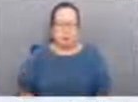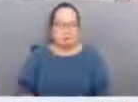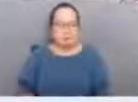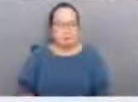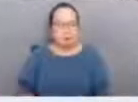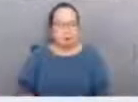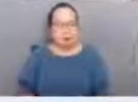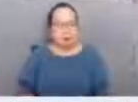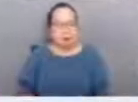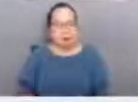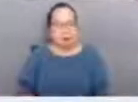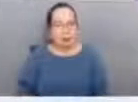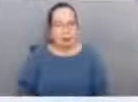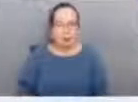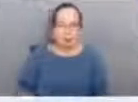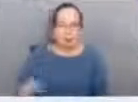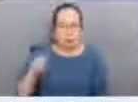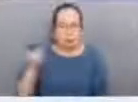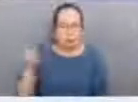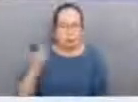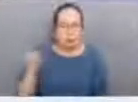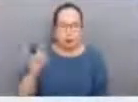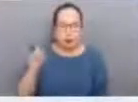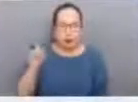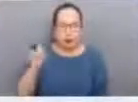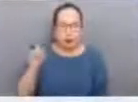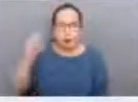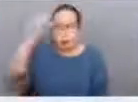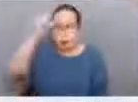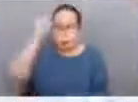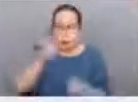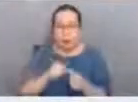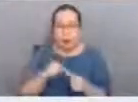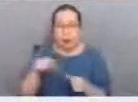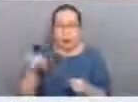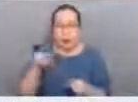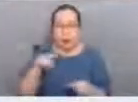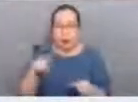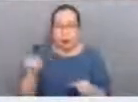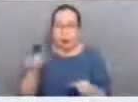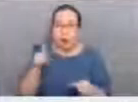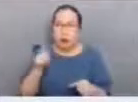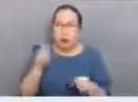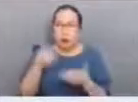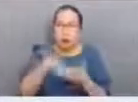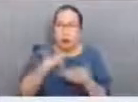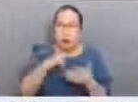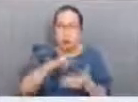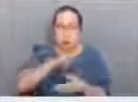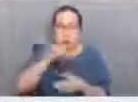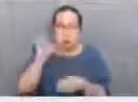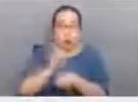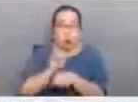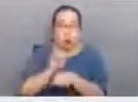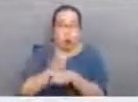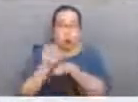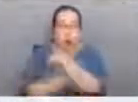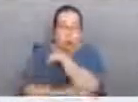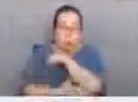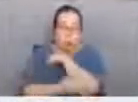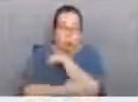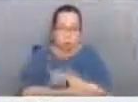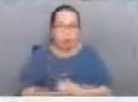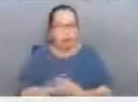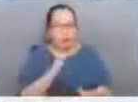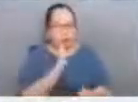inyong employment contract na siya pong ipa-facilitate naman ng agency kung kayo po ay agency hire at yung working visa.